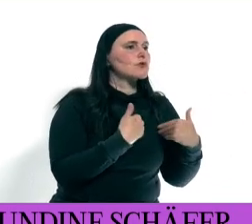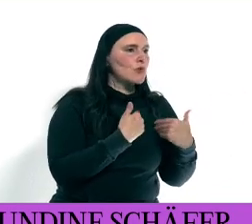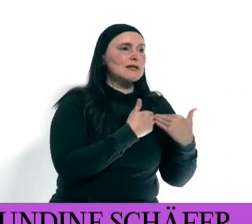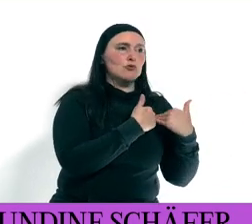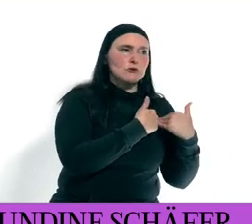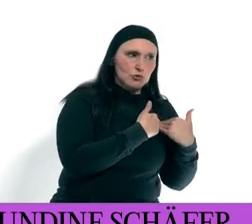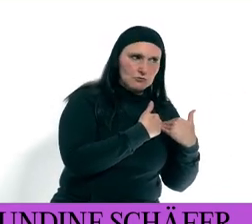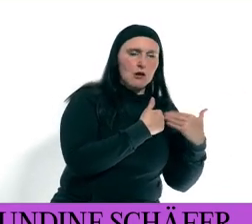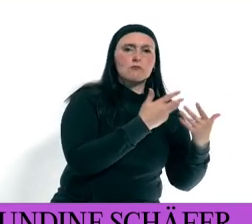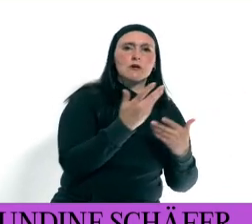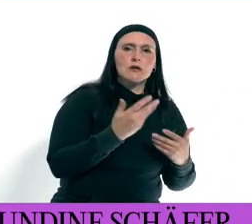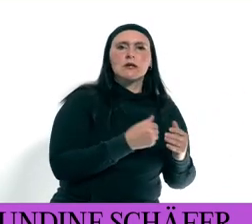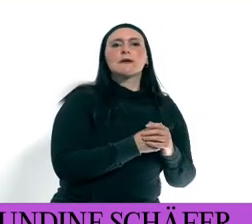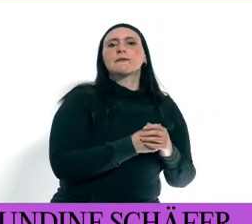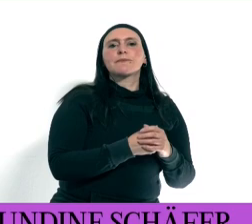die Verantwortung